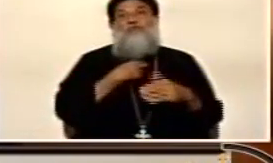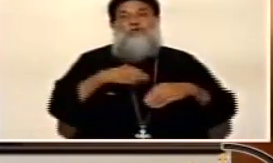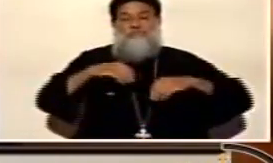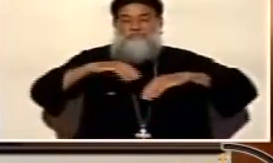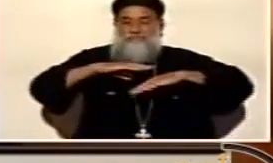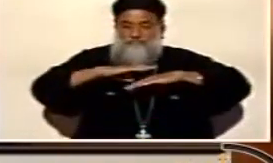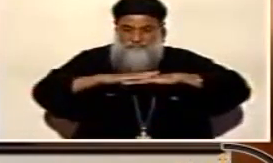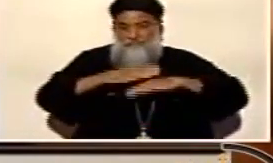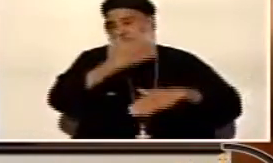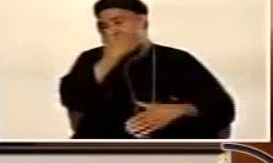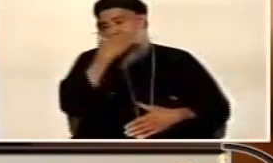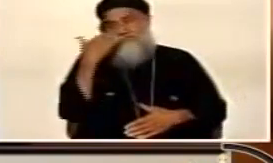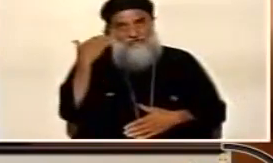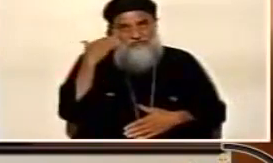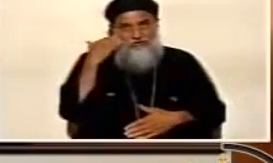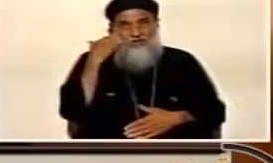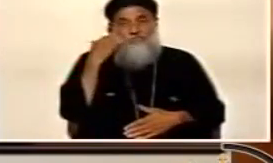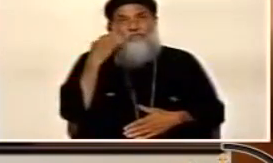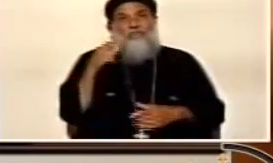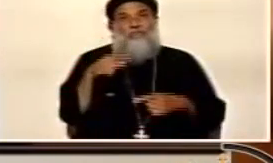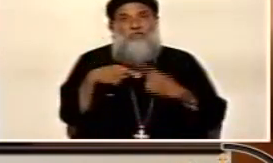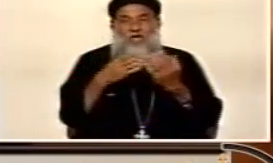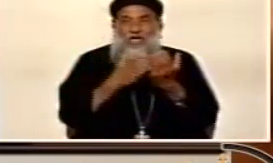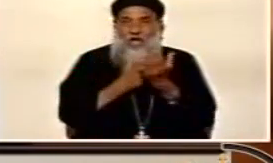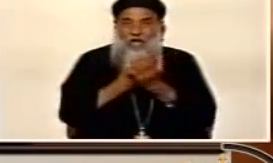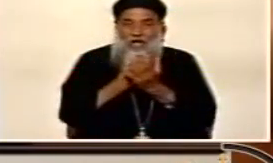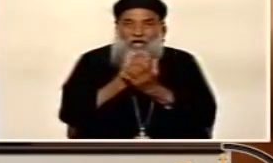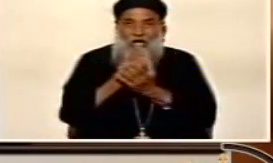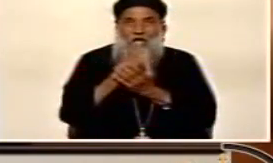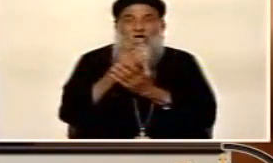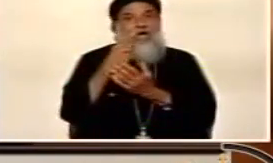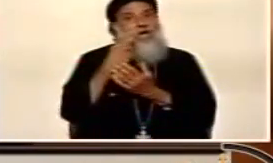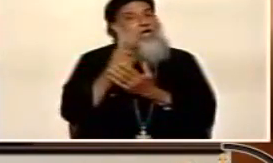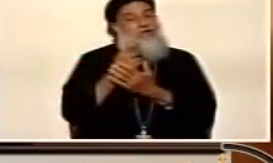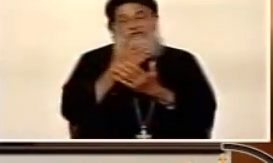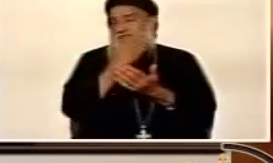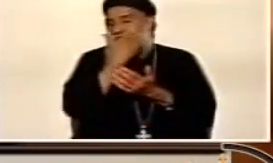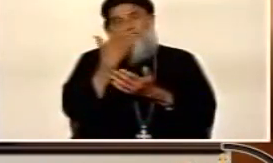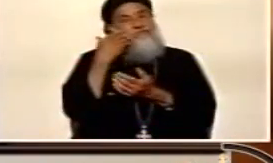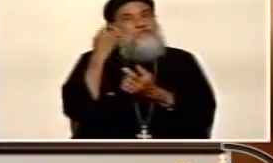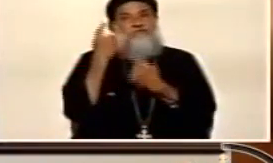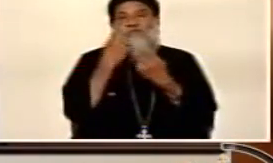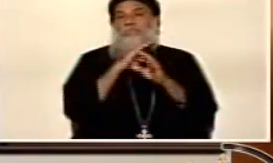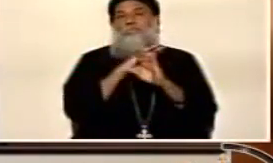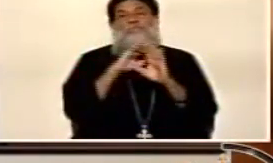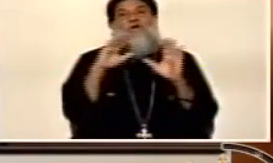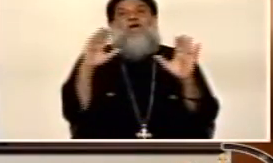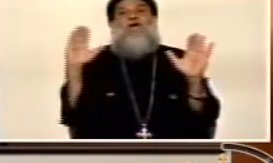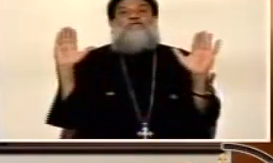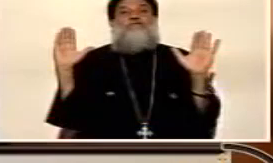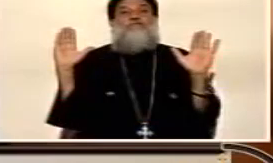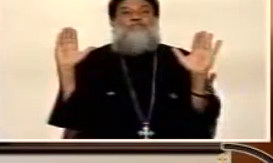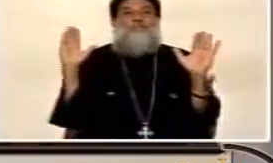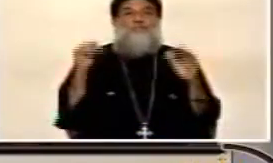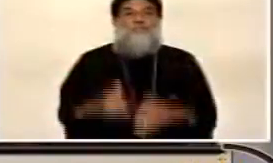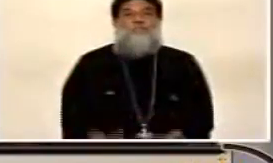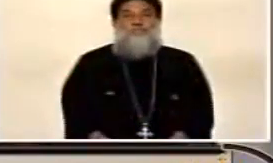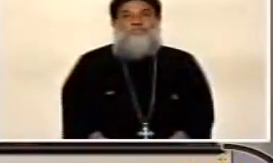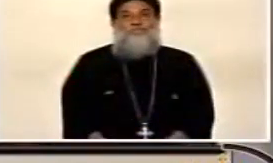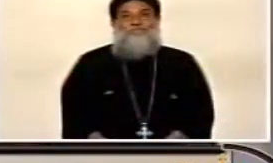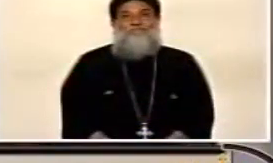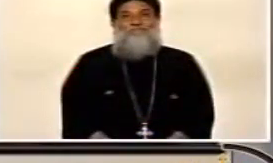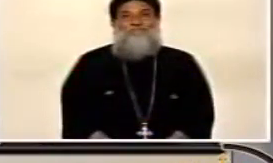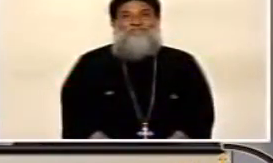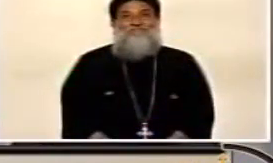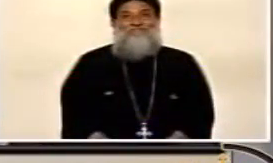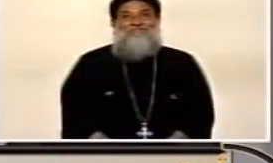على إنه صوم انقطاعي وصوم سيدي محدش يقدر يكسره، يعني تعيش سيد. تعيش،